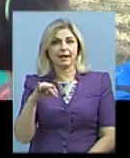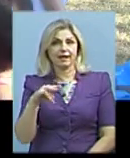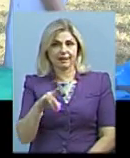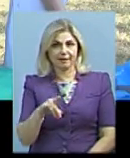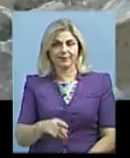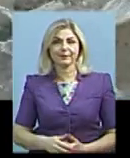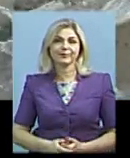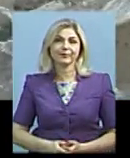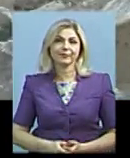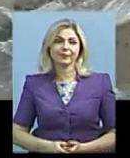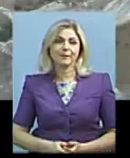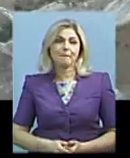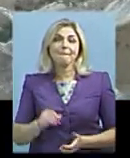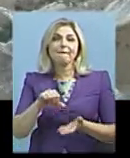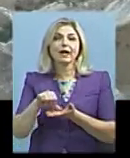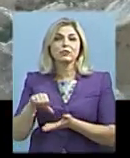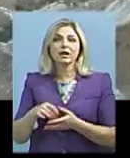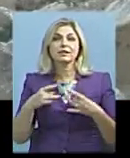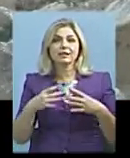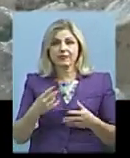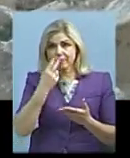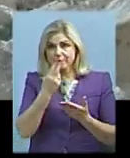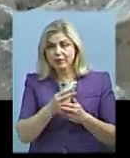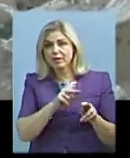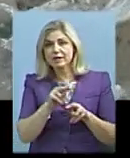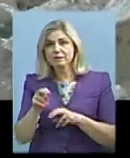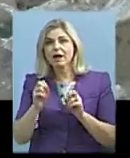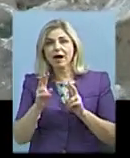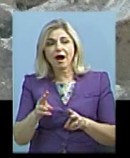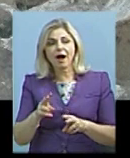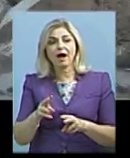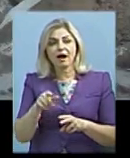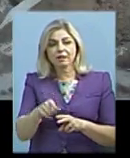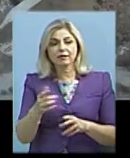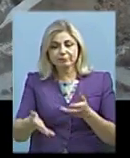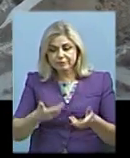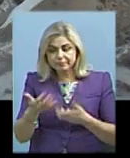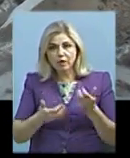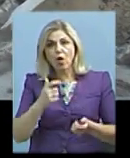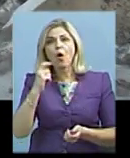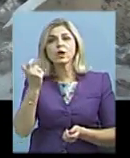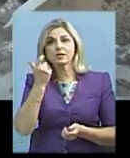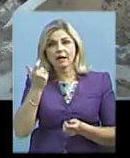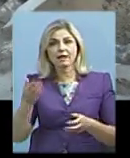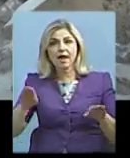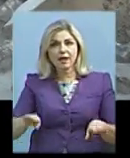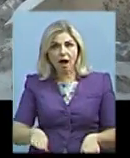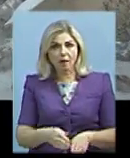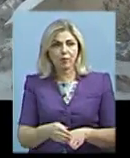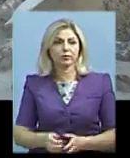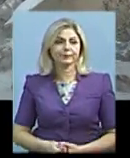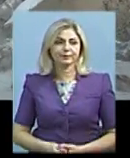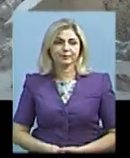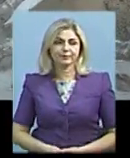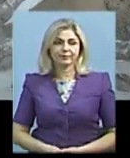робити. Учасники свята спостерігають, як археологи розкопують господарчу яму. Приходиться куби, взяти